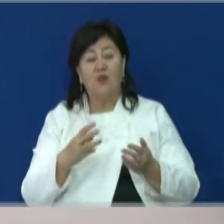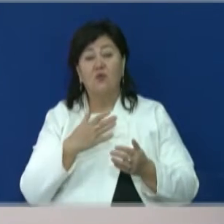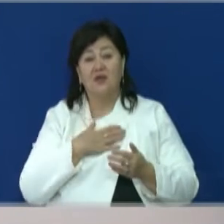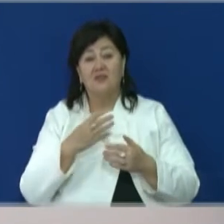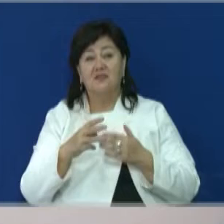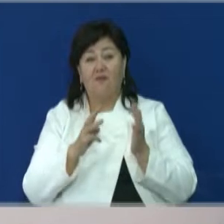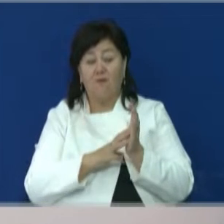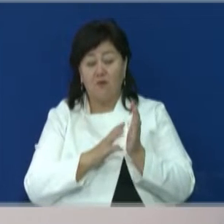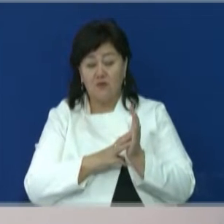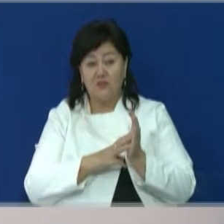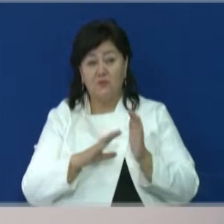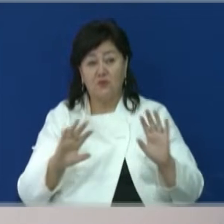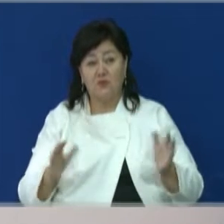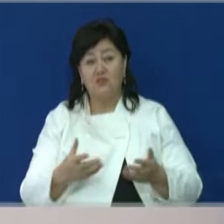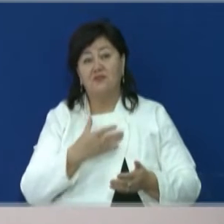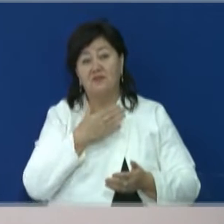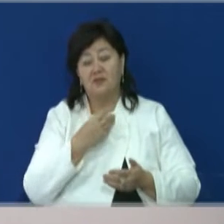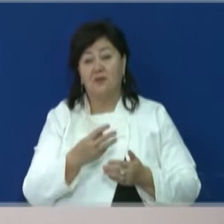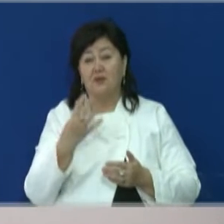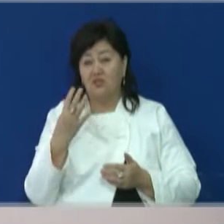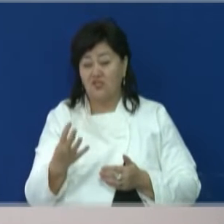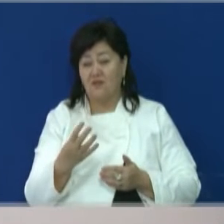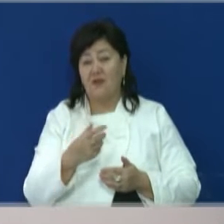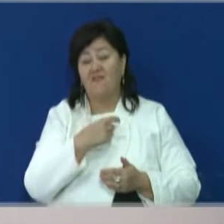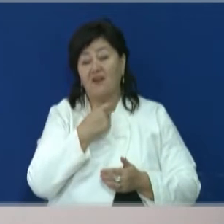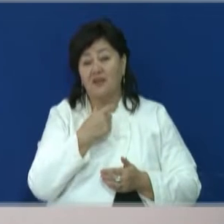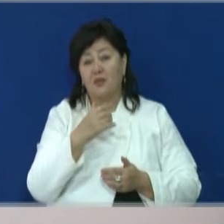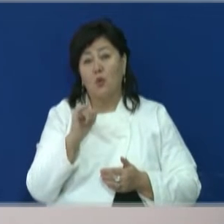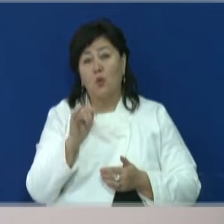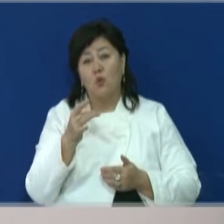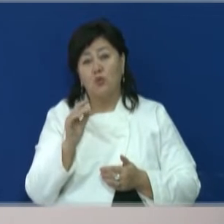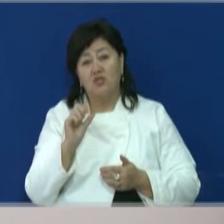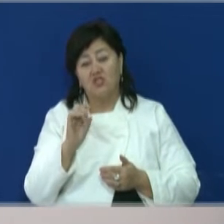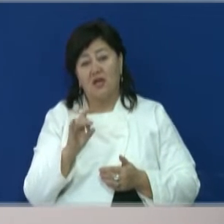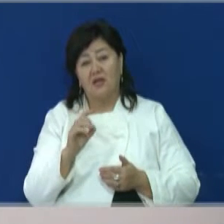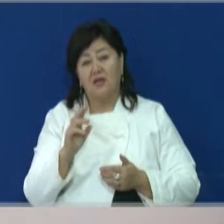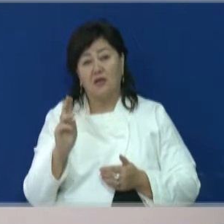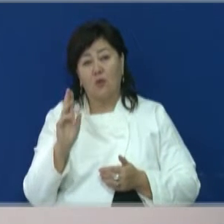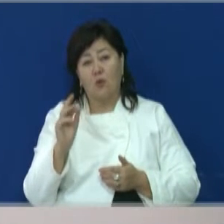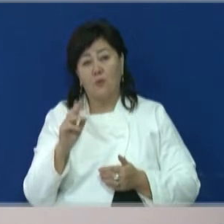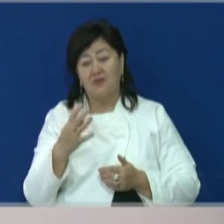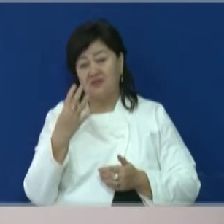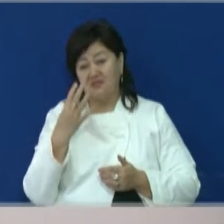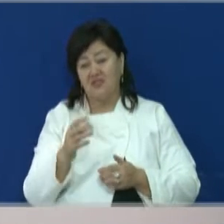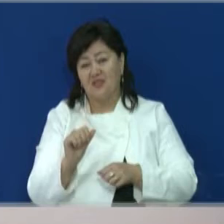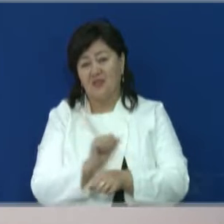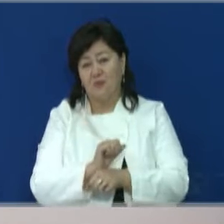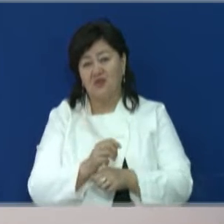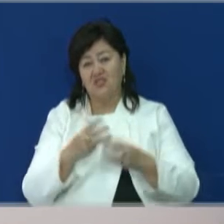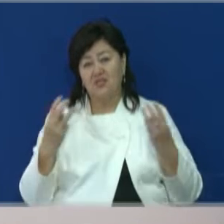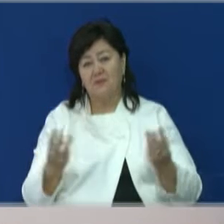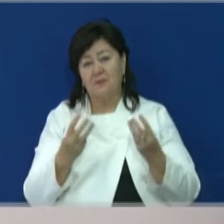қаламызда орын алса, 4 жағдай Аягөз қаласында болған. Үржар және Көкпекті аудандарында 4 автокөлік жанып кеткен. Сонымен